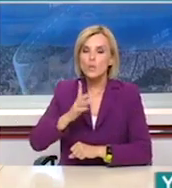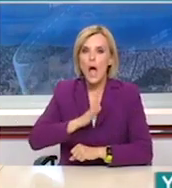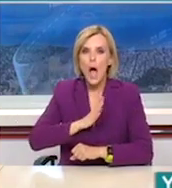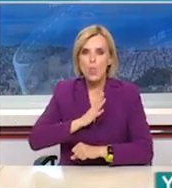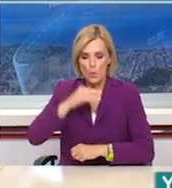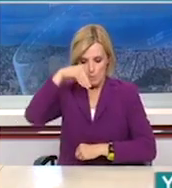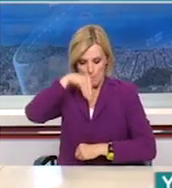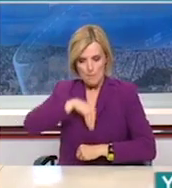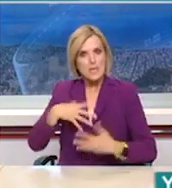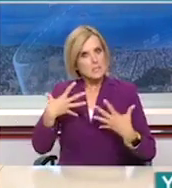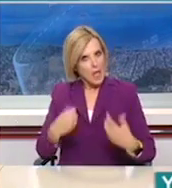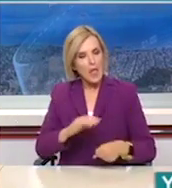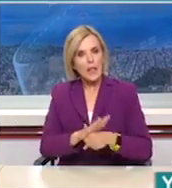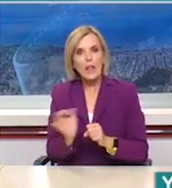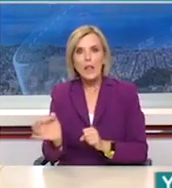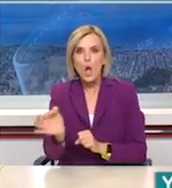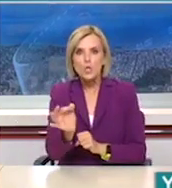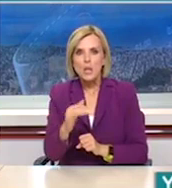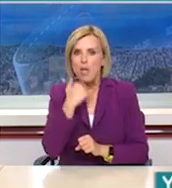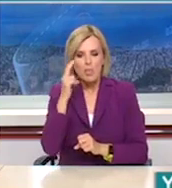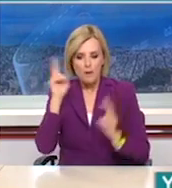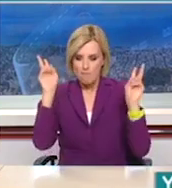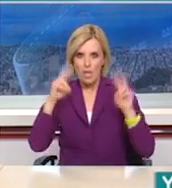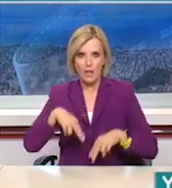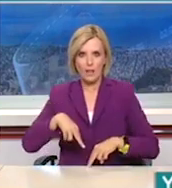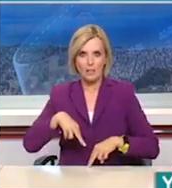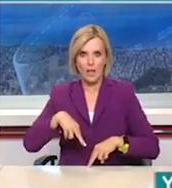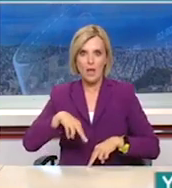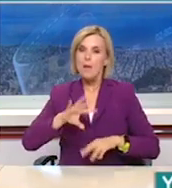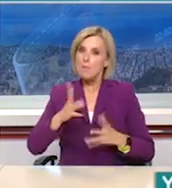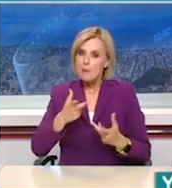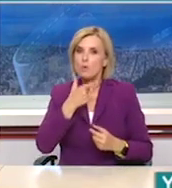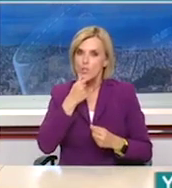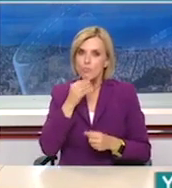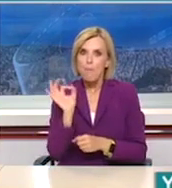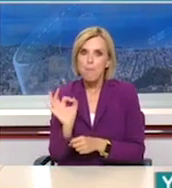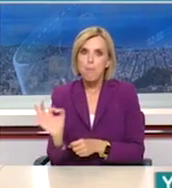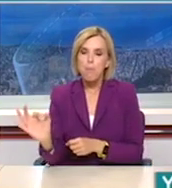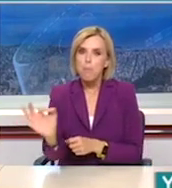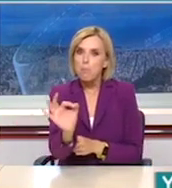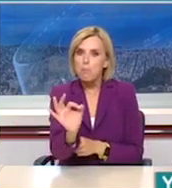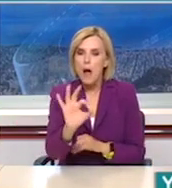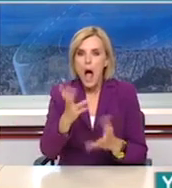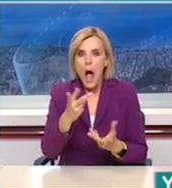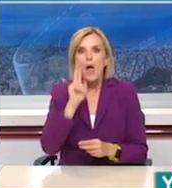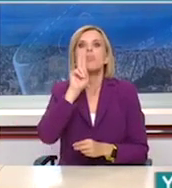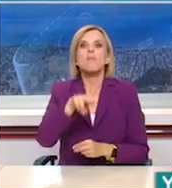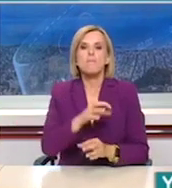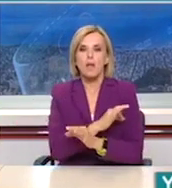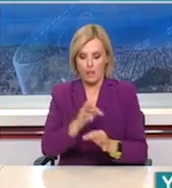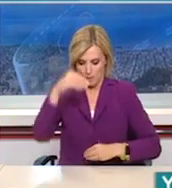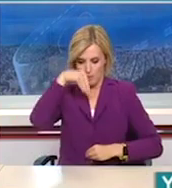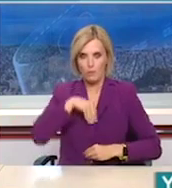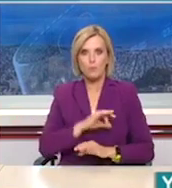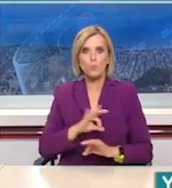COVID-19, συνεπώς να υπάρχουν σοβαρές πιθανότητες ο νέος κορονοϊός να κυκλοφορεί κάπως πιο ευρέως στη χώρα μας, αλλά μέσω ασυμπτωματικών και ήπια